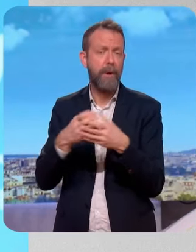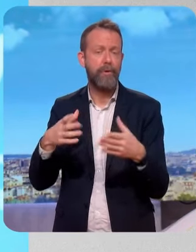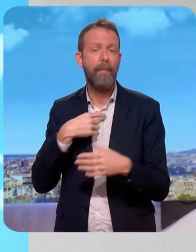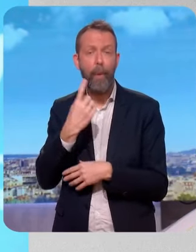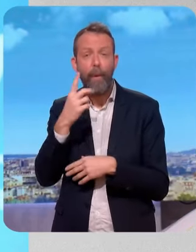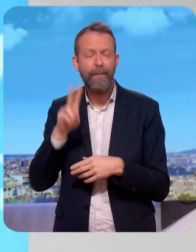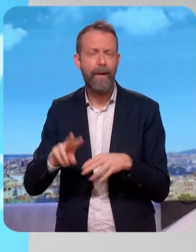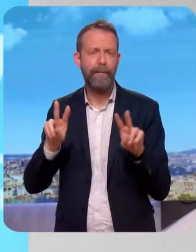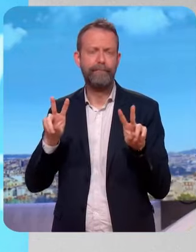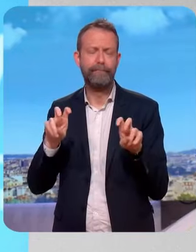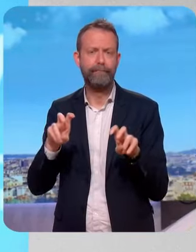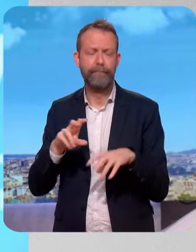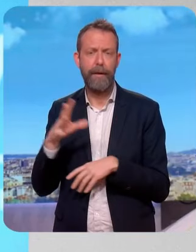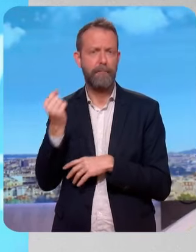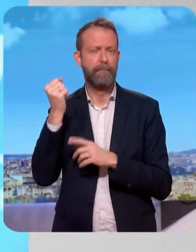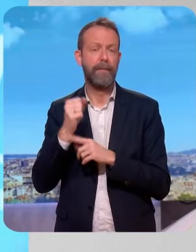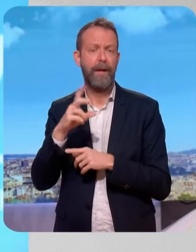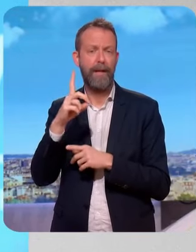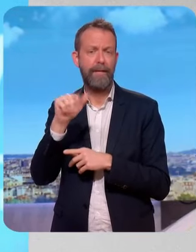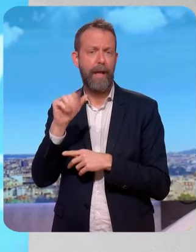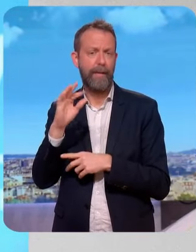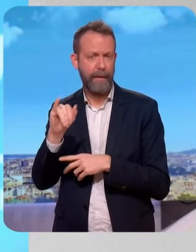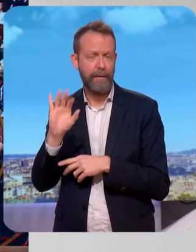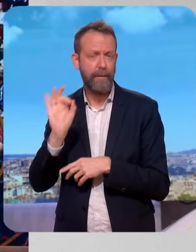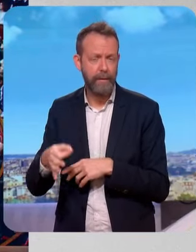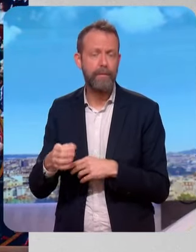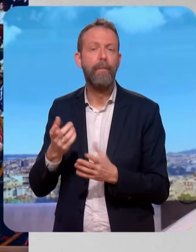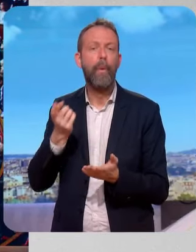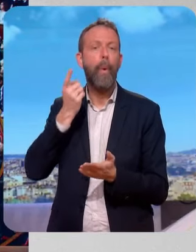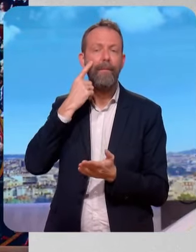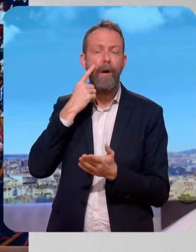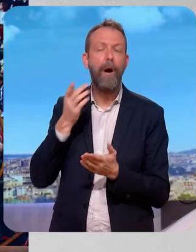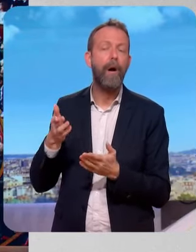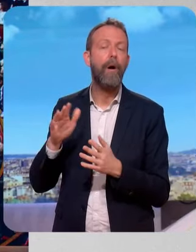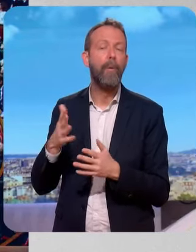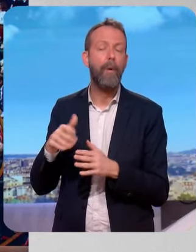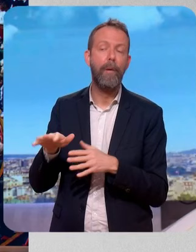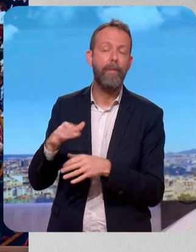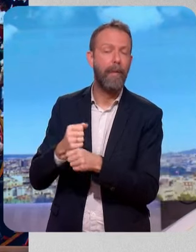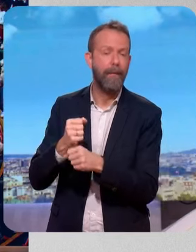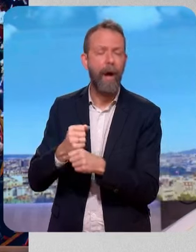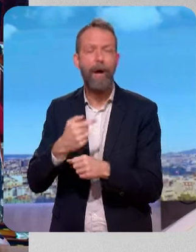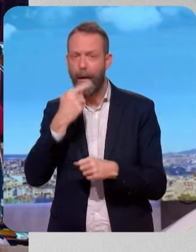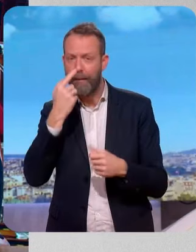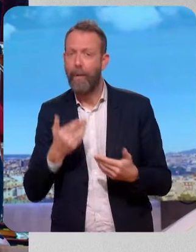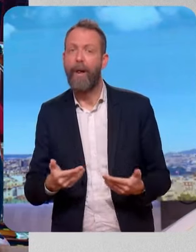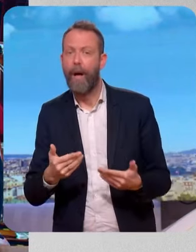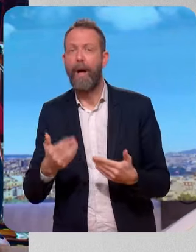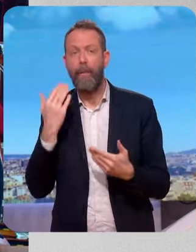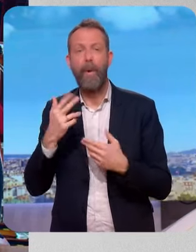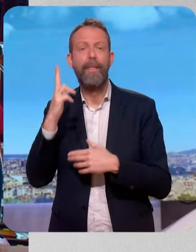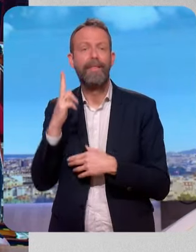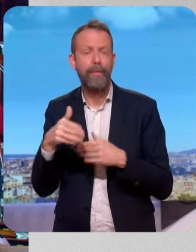entre guillemets, prise de guerre, c'est Mme Dati. On verra comment elle va travailler. Et j'ai l'impression que là,